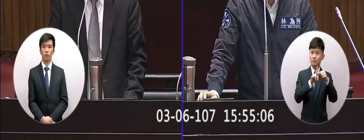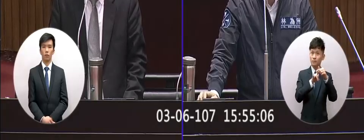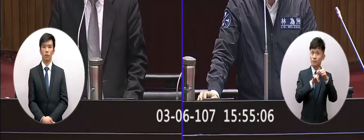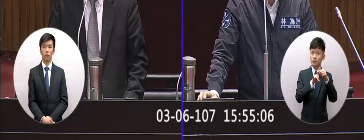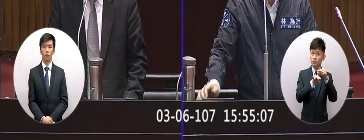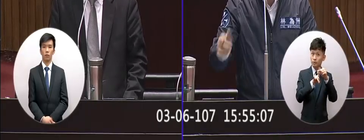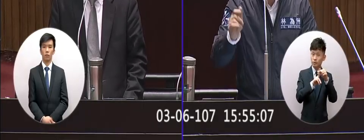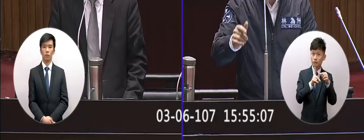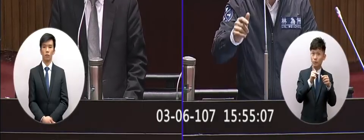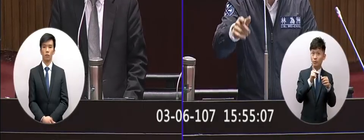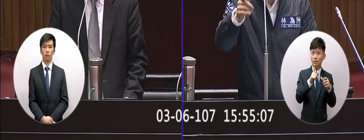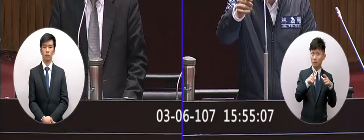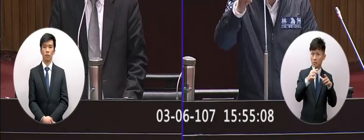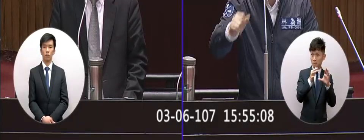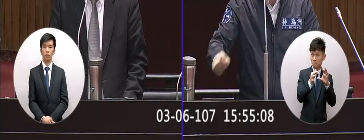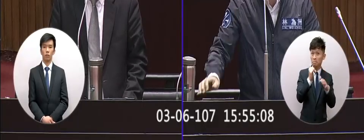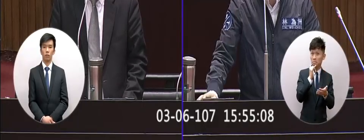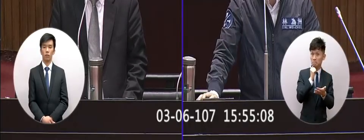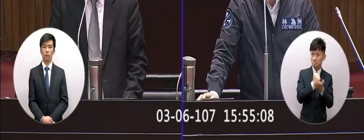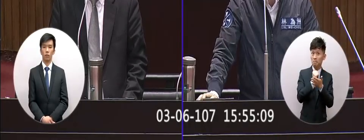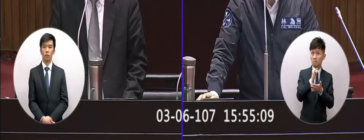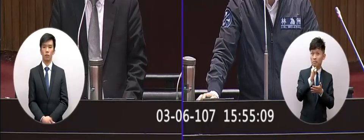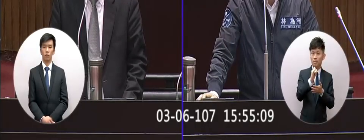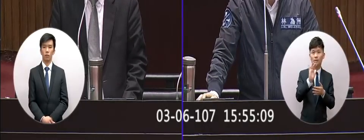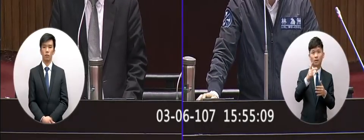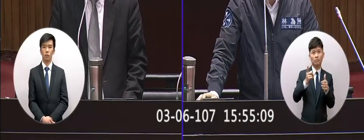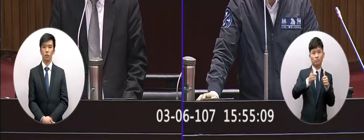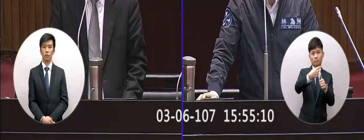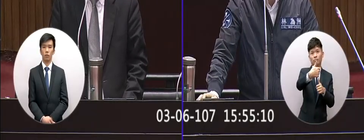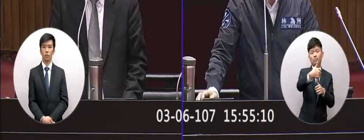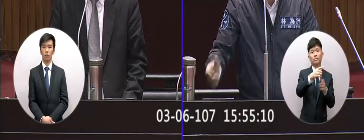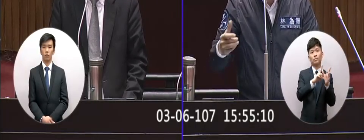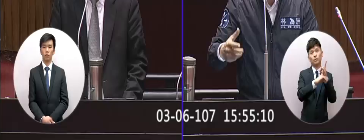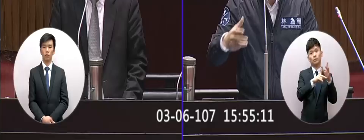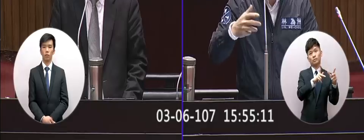东科也不错了，但是最成功的还是竹科啊。 对，当然一